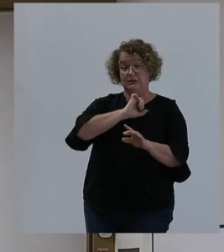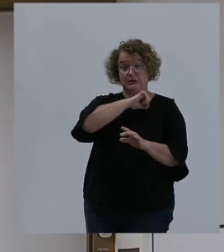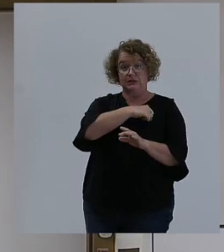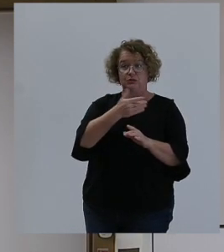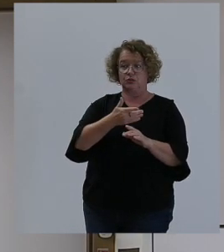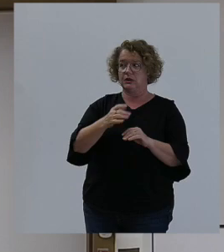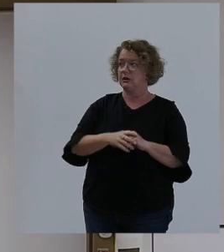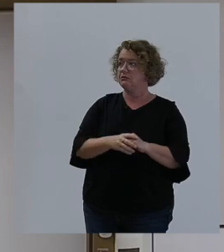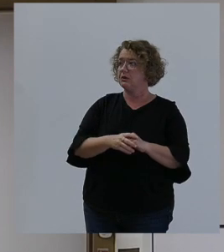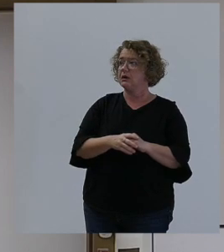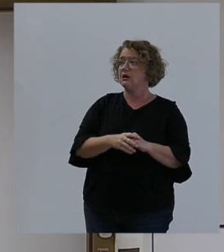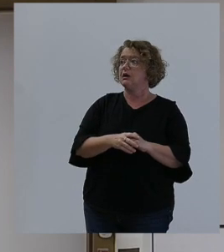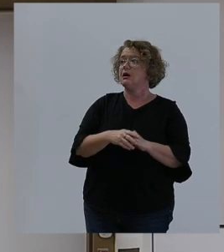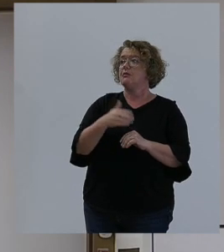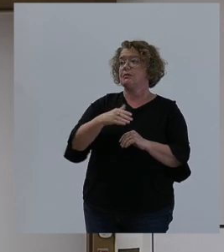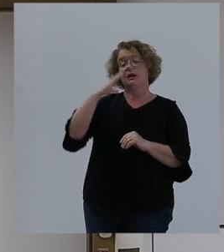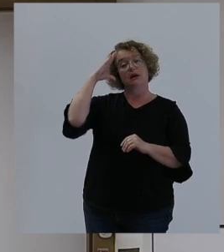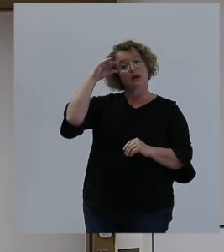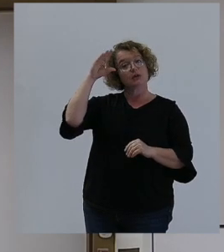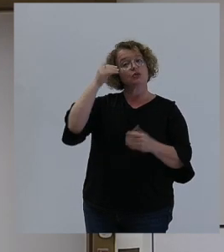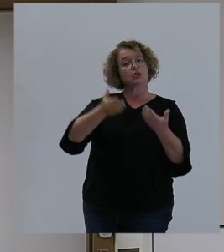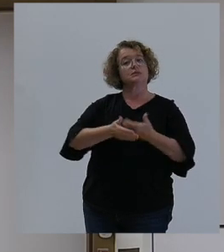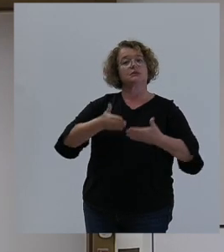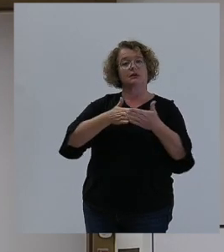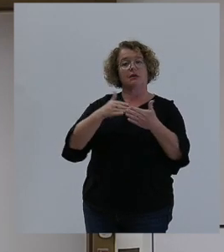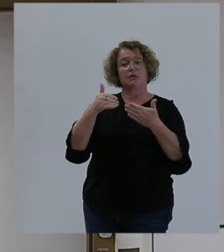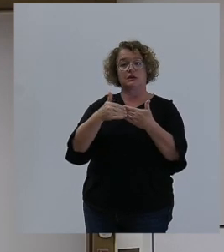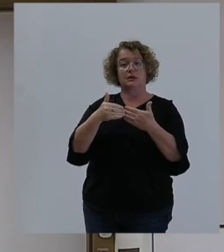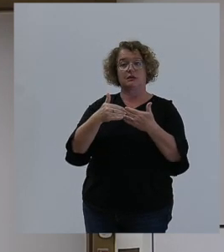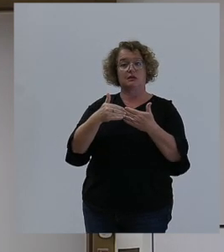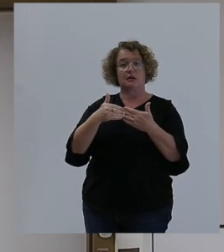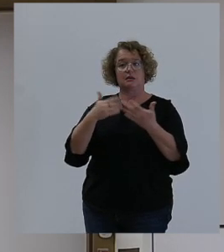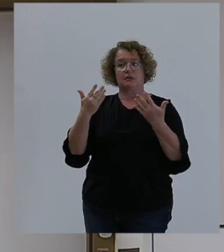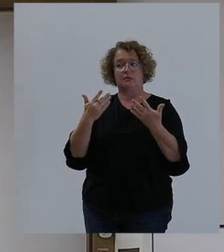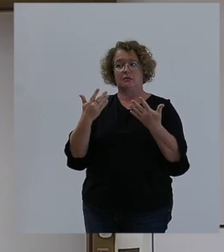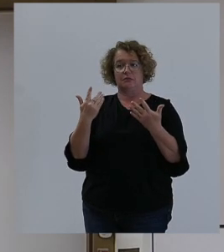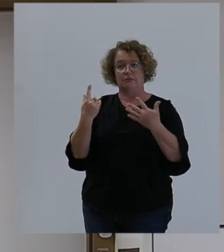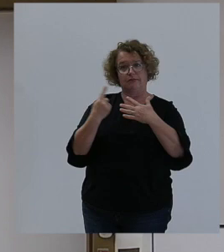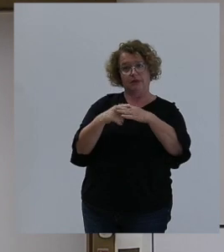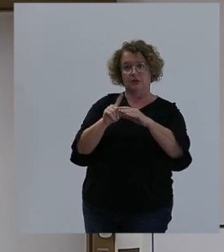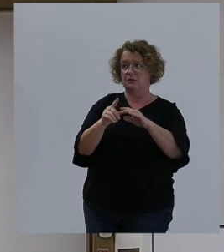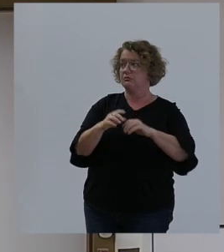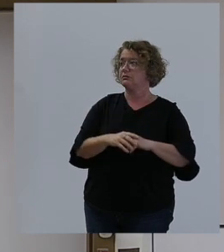l'absence l'inclusion des étudiants en situation de handicap, notamment sur les propos